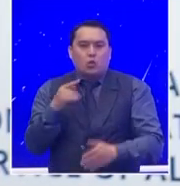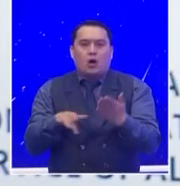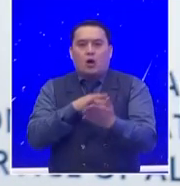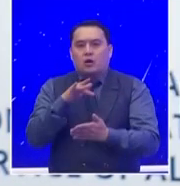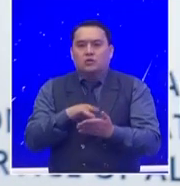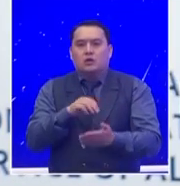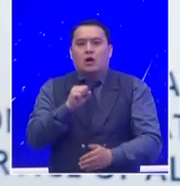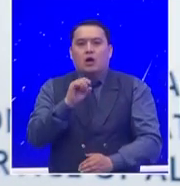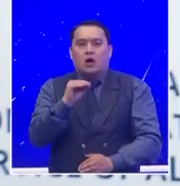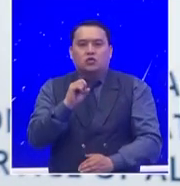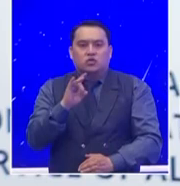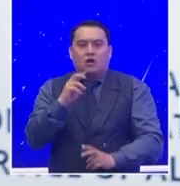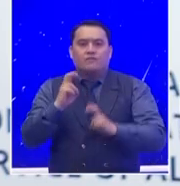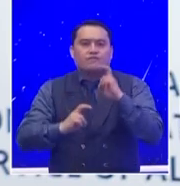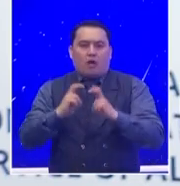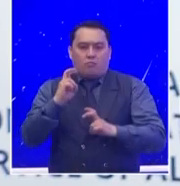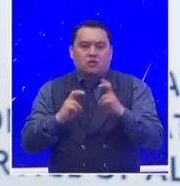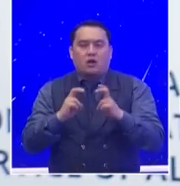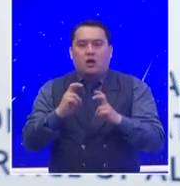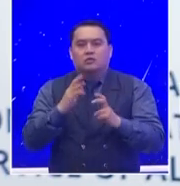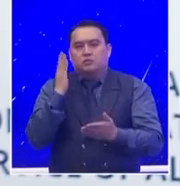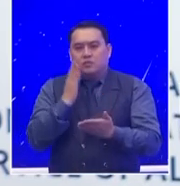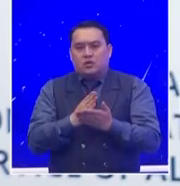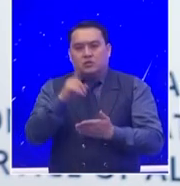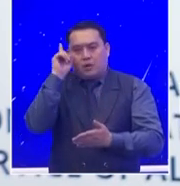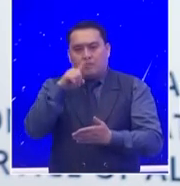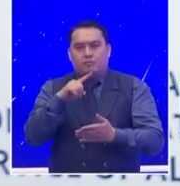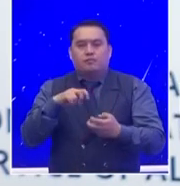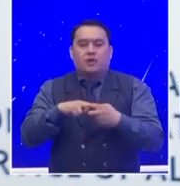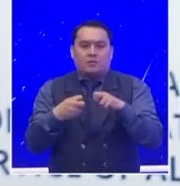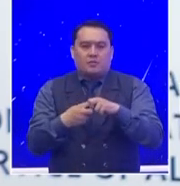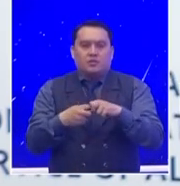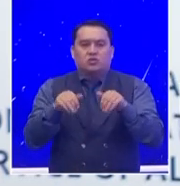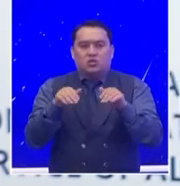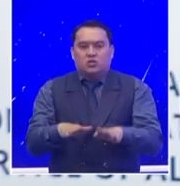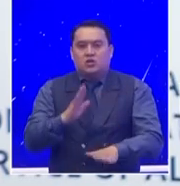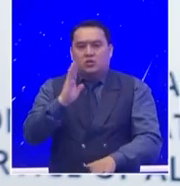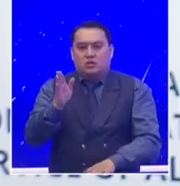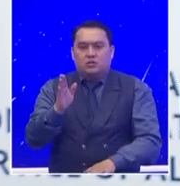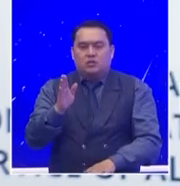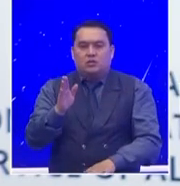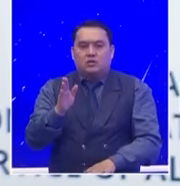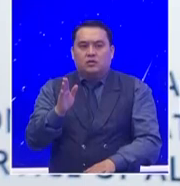фабрикасын білесіздер, бағыттарыңыз. Сол жақта да осы масканы тігу мәселесі көтеріп жатыр. Сонымен қатар